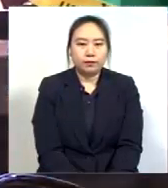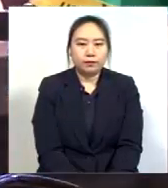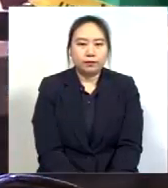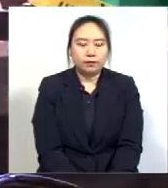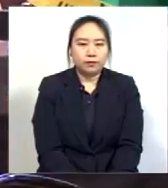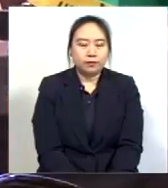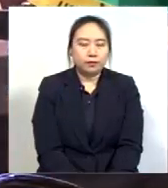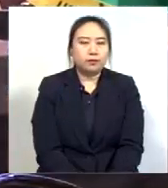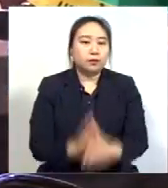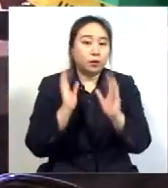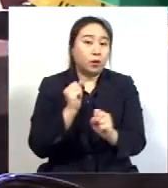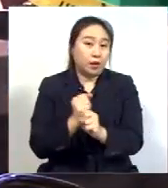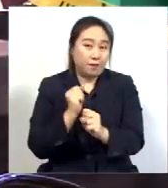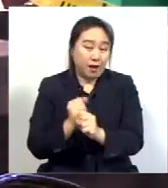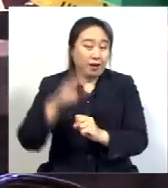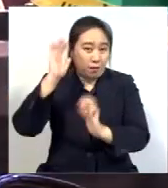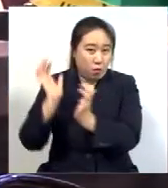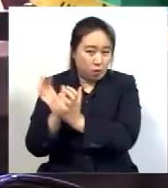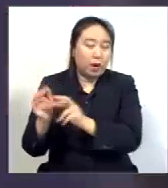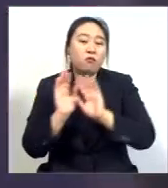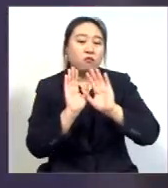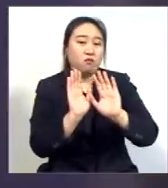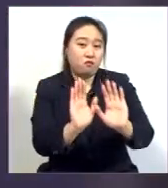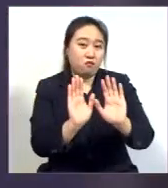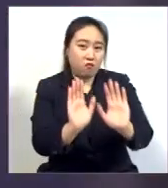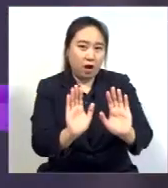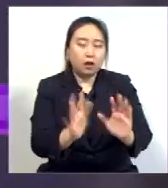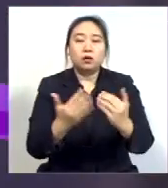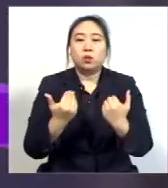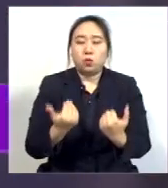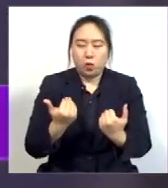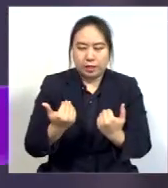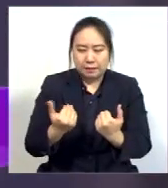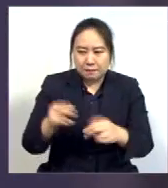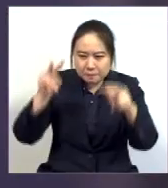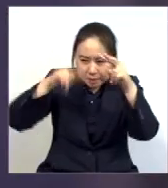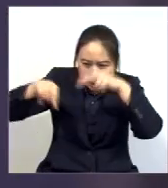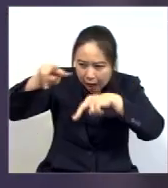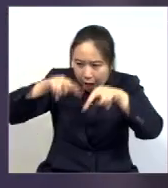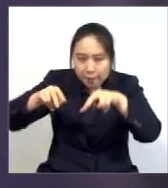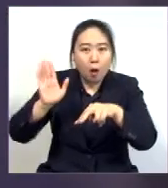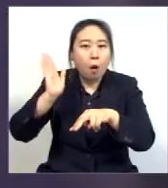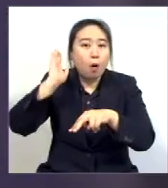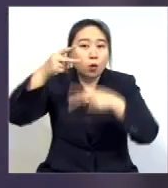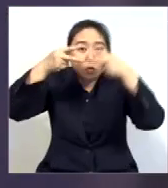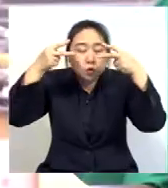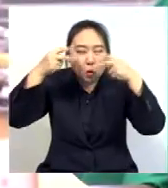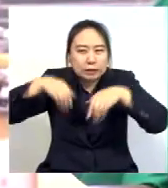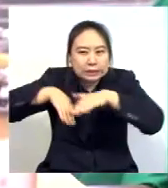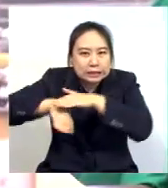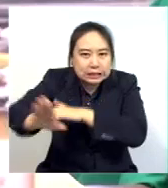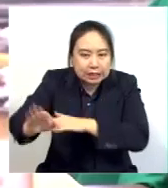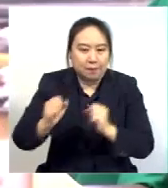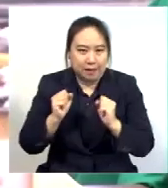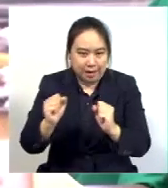ก็ทางเจ้าหน้าที่ฝากมาด้วยนะคะว่าตอนนี้เนี่ยกำลังอยู่ระหว่างสืบสวนแล้วก็ตรวจสอบเส้นทางหลบหนีของคนร้ายแล้วก็ตั้งรางวัลน